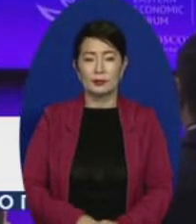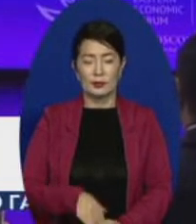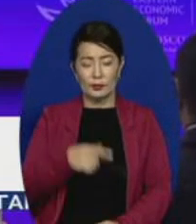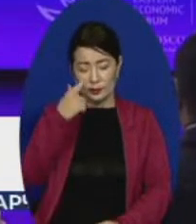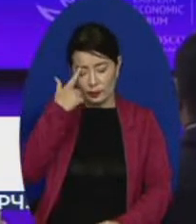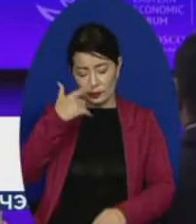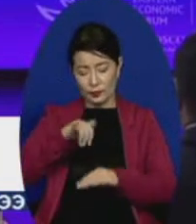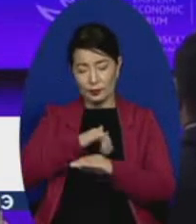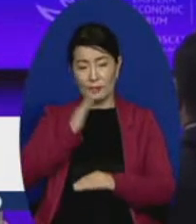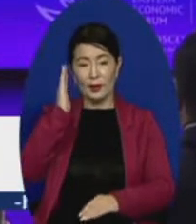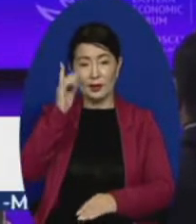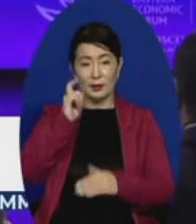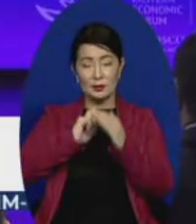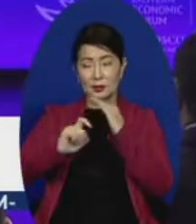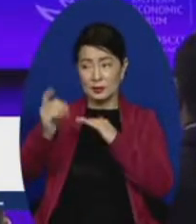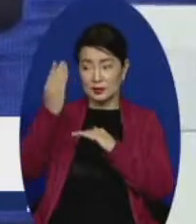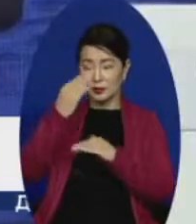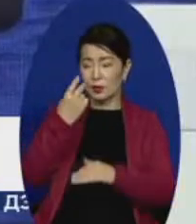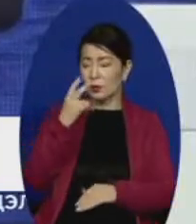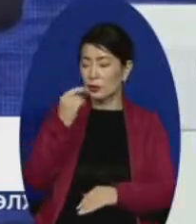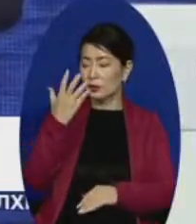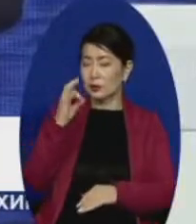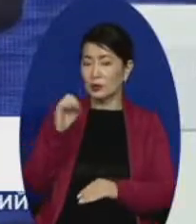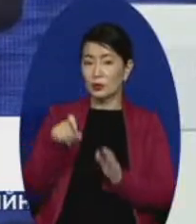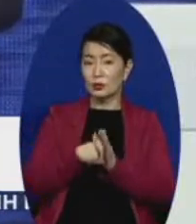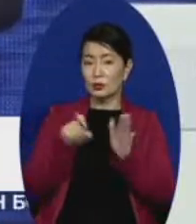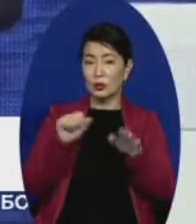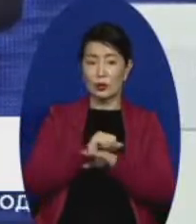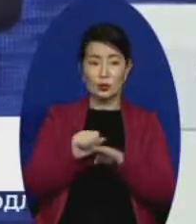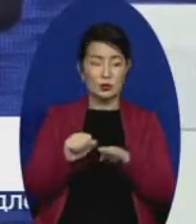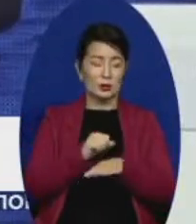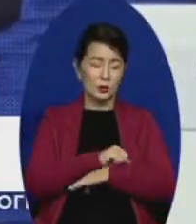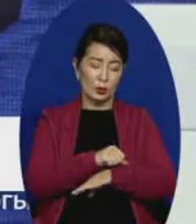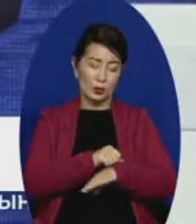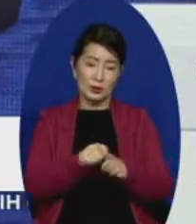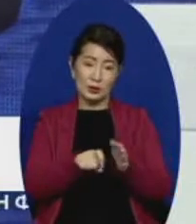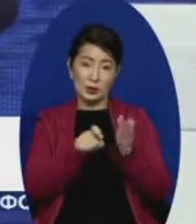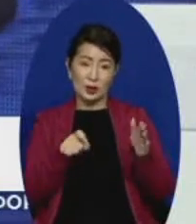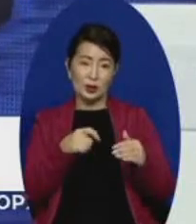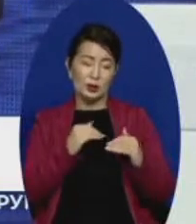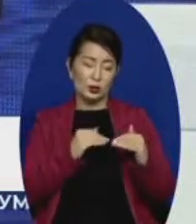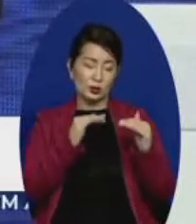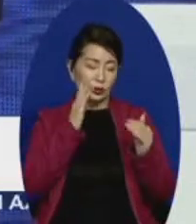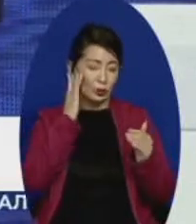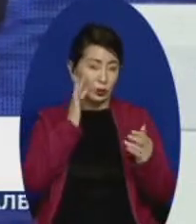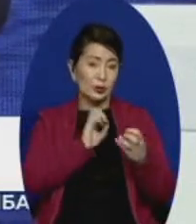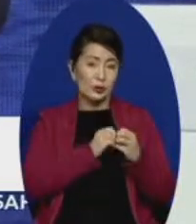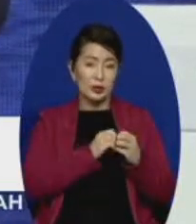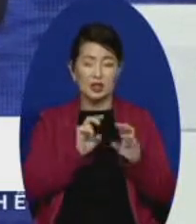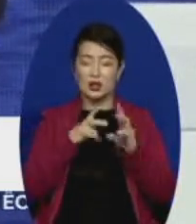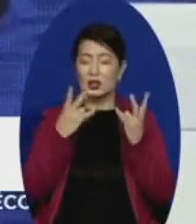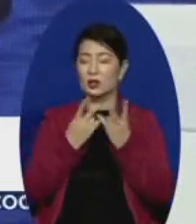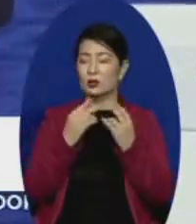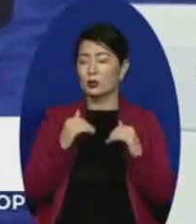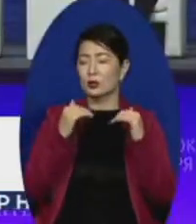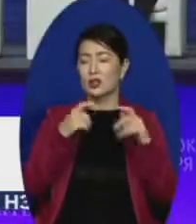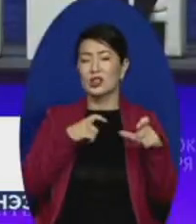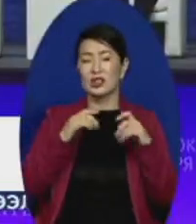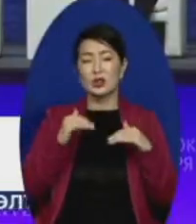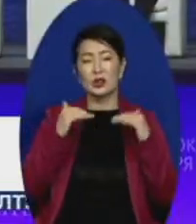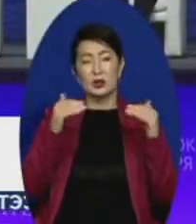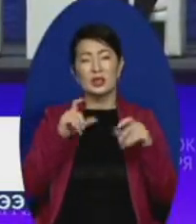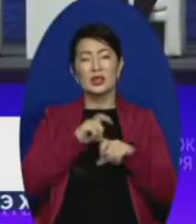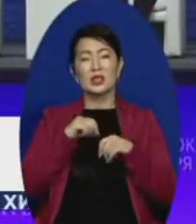Монгол улс алсын хараа 2050 урт хугацааны хөгжлийн бодлогын хөтөлбөрийг хэрэгжүүлснээр эдийн засгийн 10 дахин тэлж, нийгмийн хөгжил, эдийн засгийн